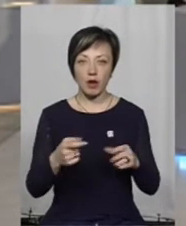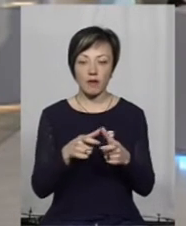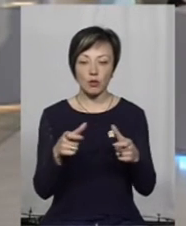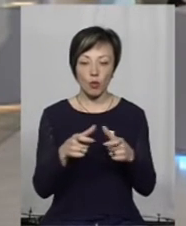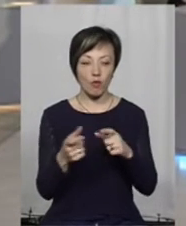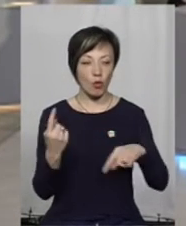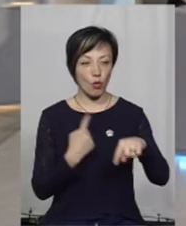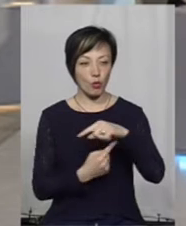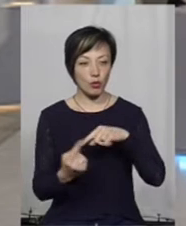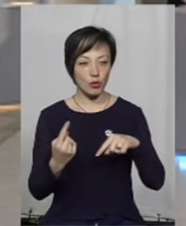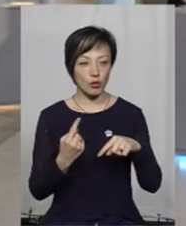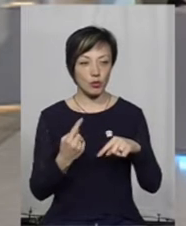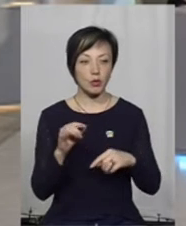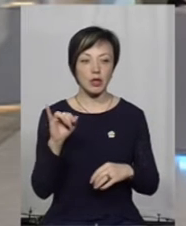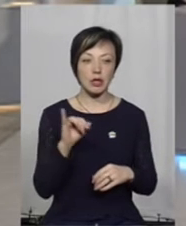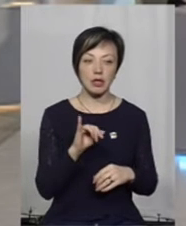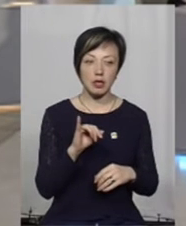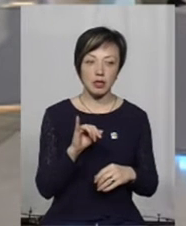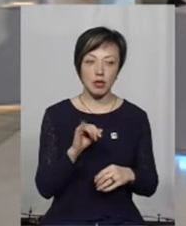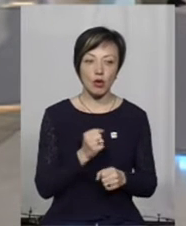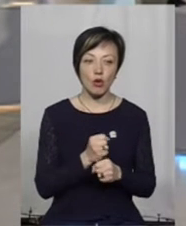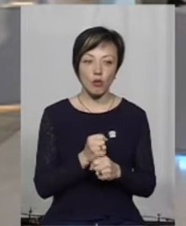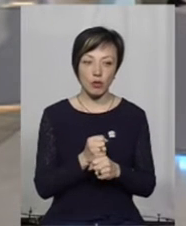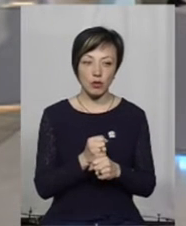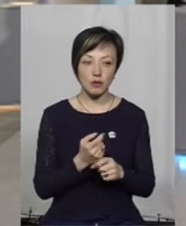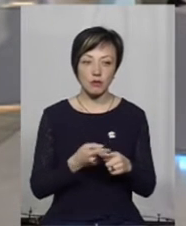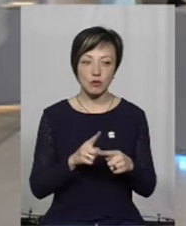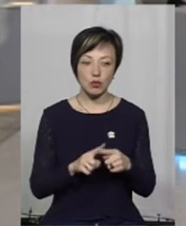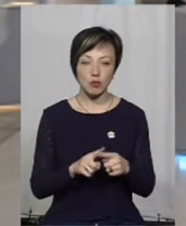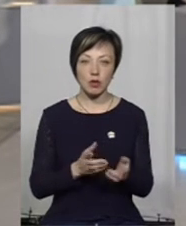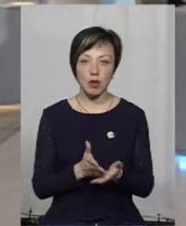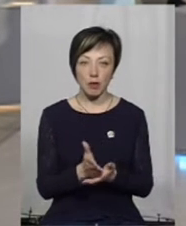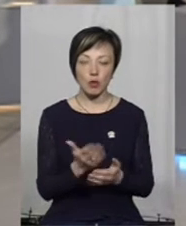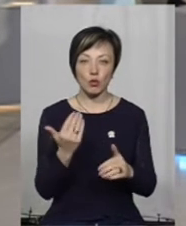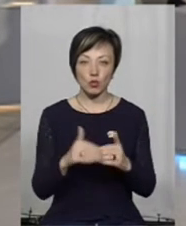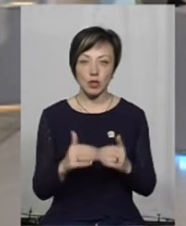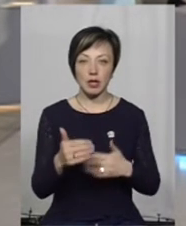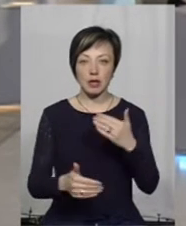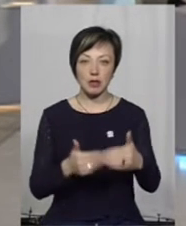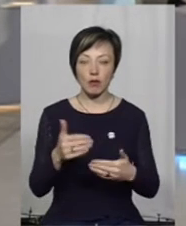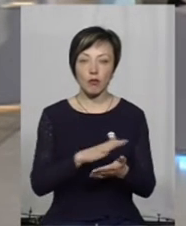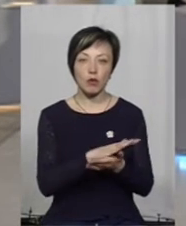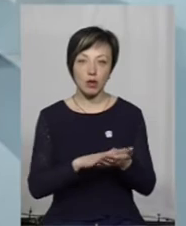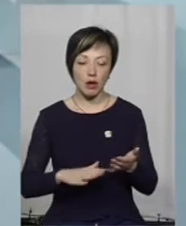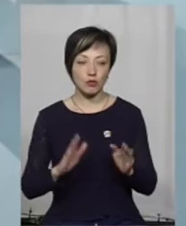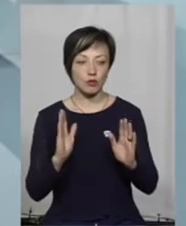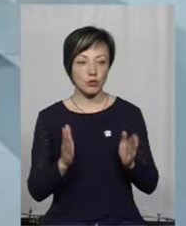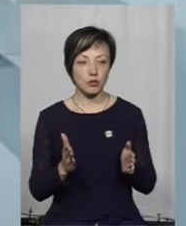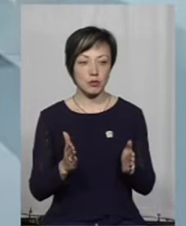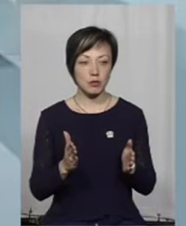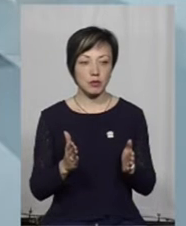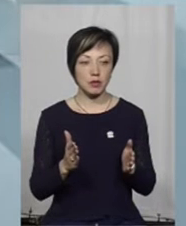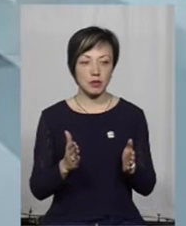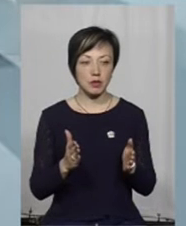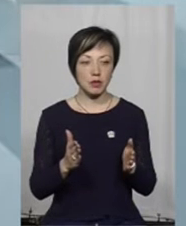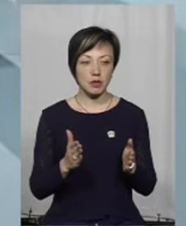квиткового обігу. І, тобто, робота в цьому напрямку вона вже йде. Ну, в подальшому ми вже будемо